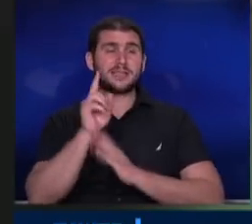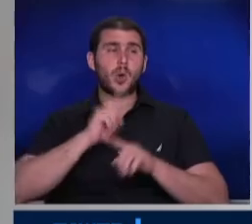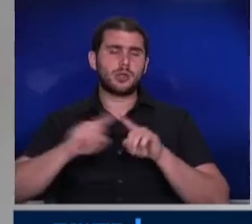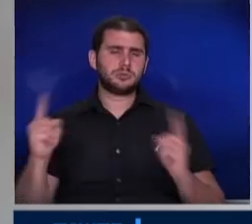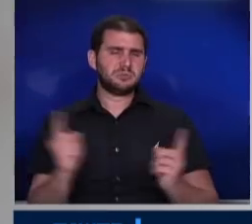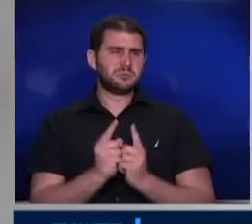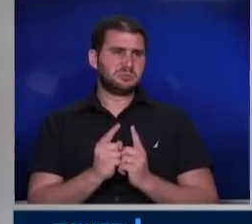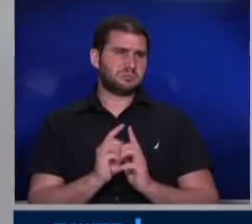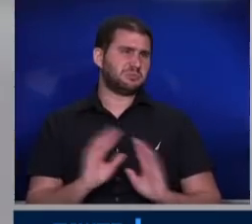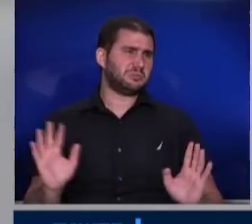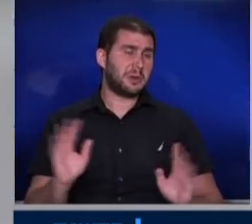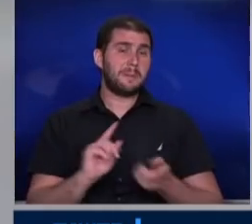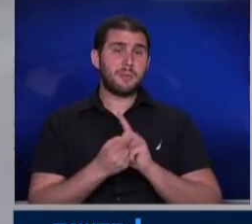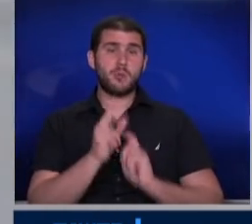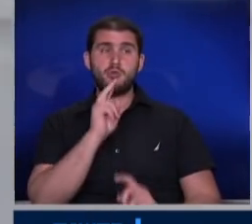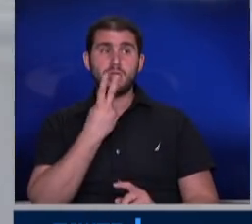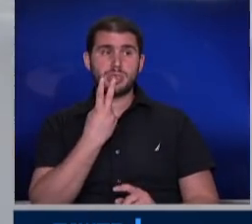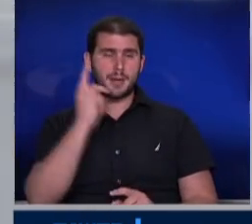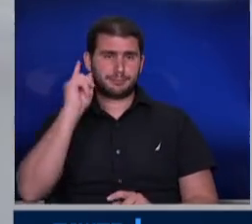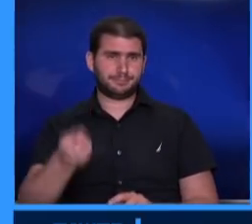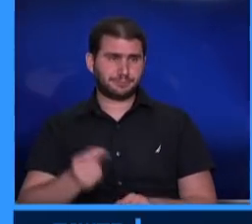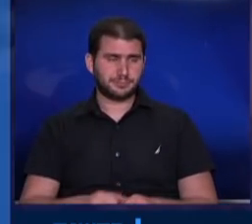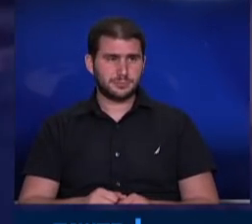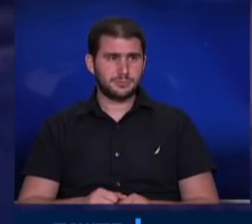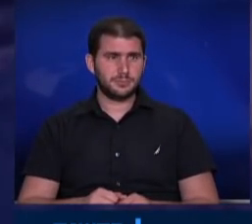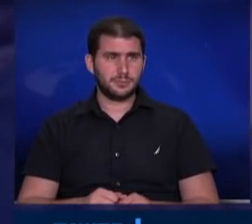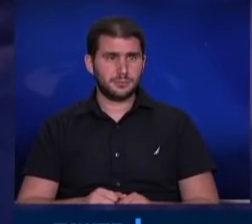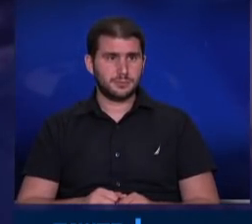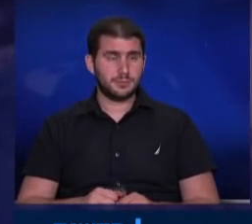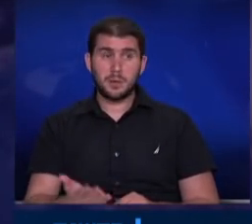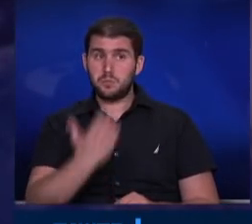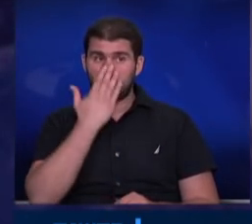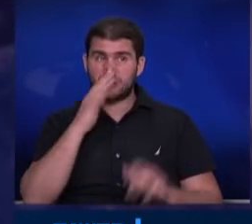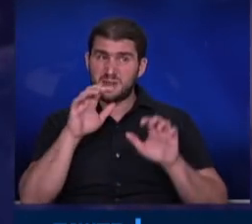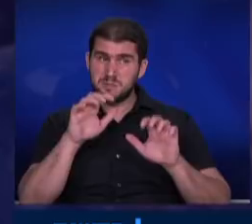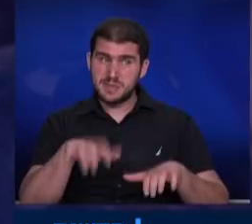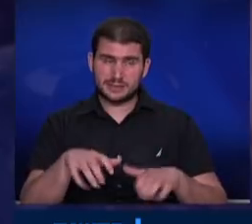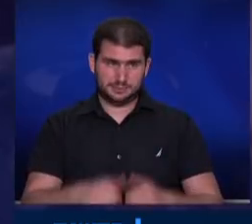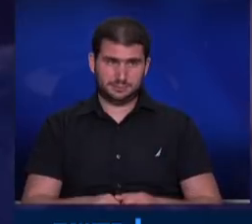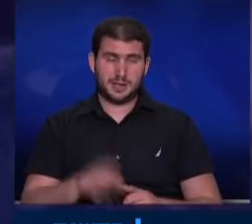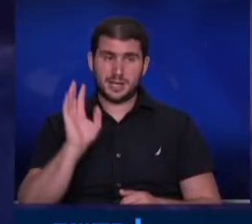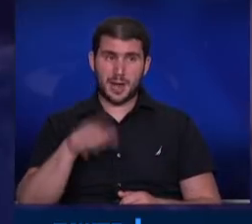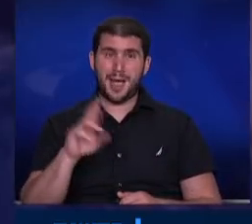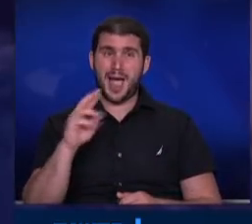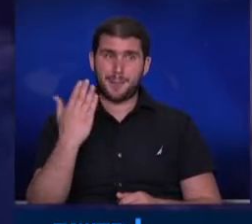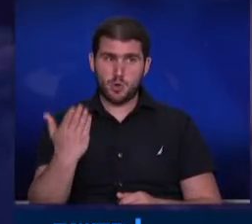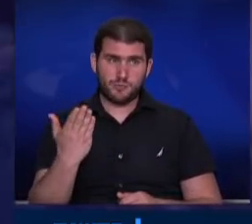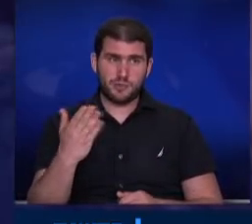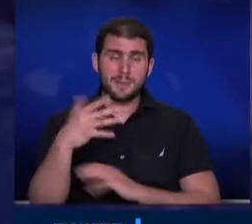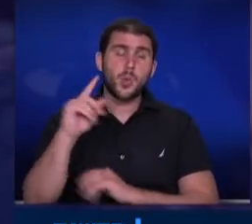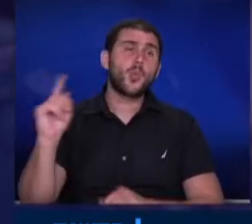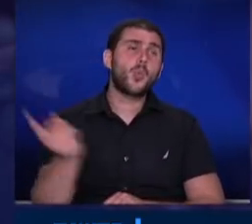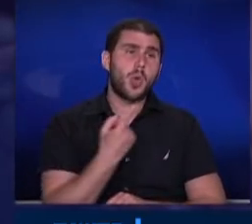חודשים בלבד במקום שנתיים שנגזרו עליה. אני עוזב מהנשיא גם רבינוביץ',